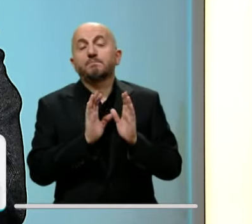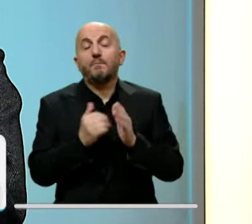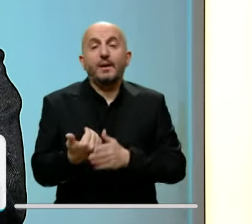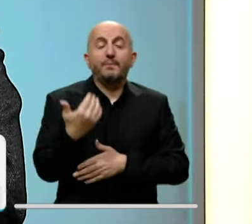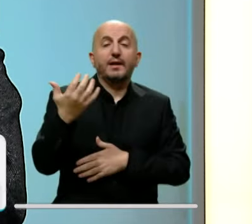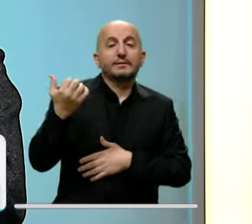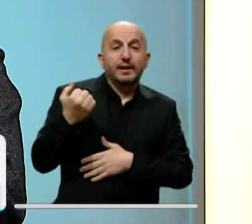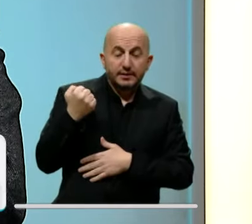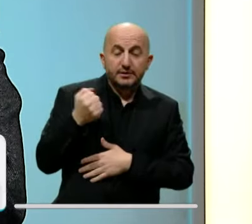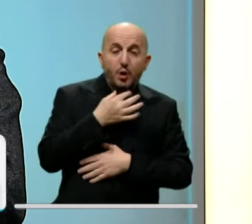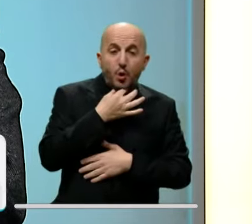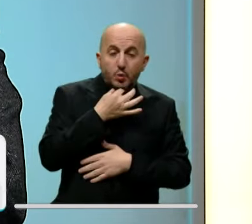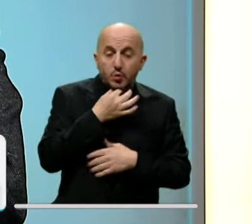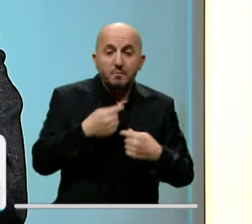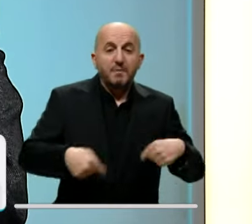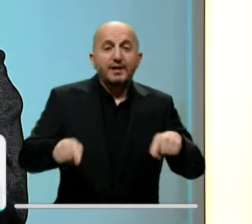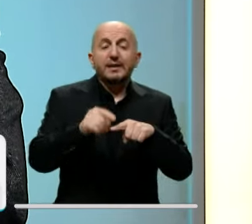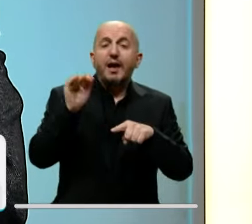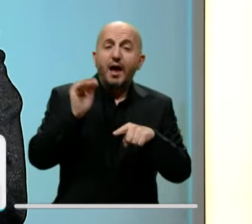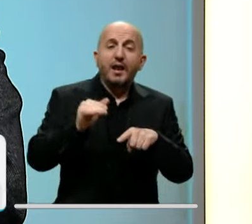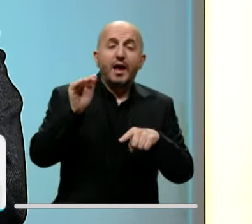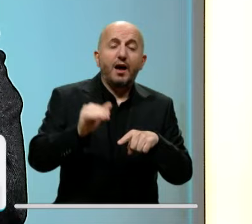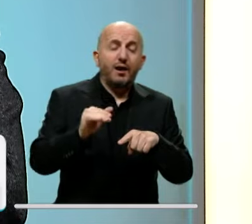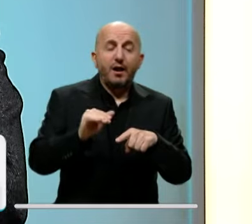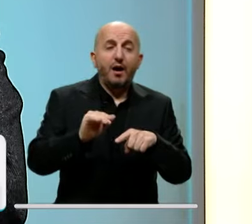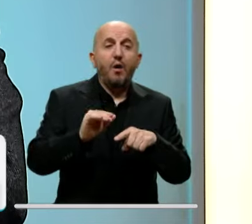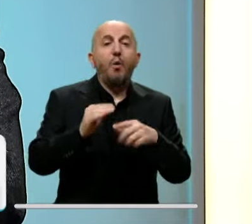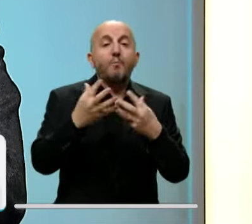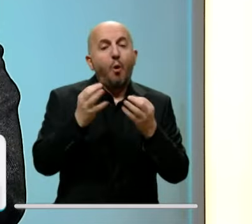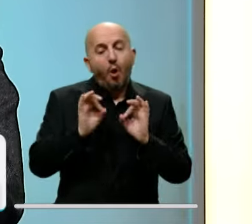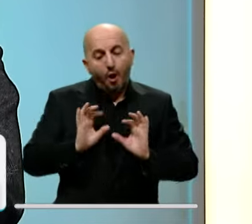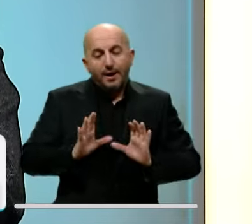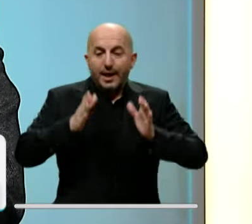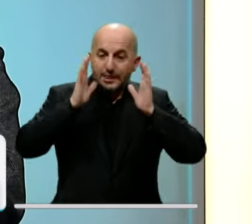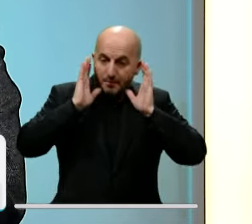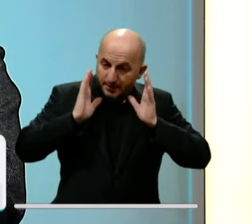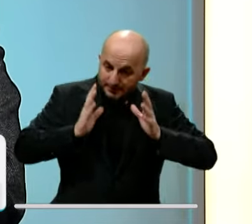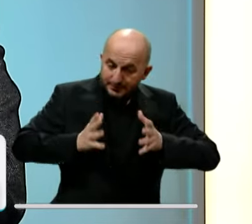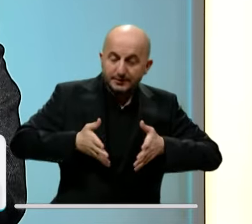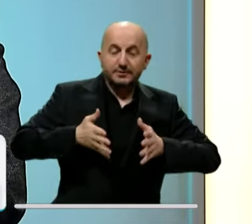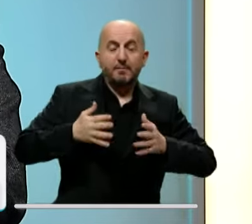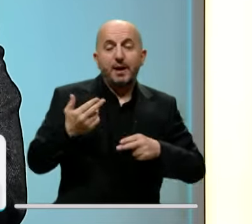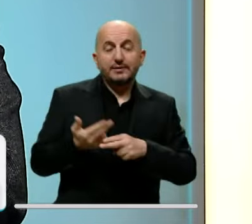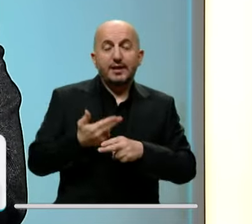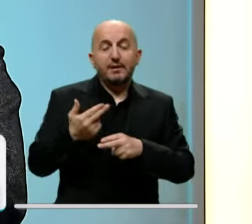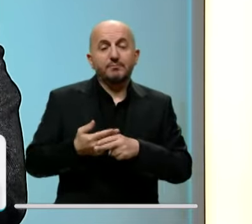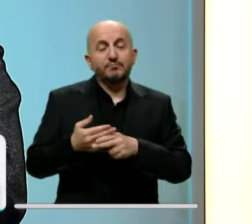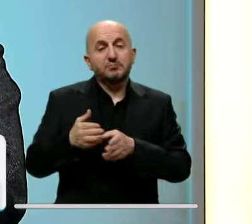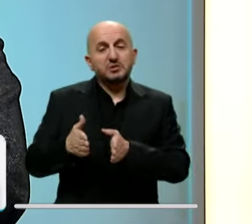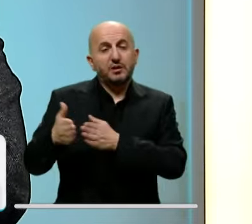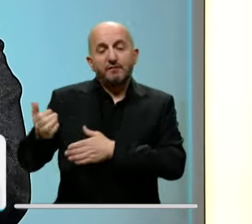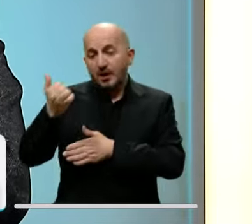abdest alacak o o Özür meydana gele gele bulunduğu halde namazını kılacaktır Mesela bir tarafta